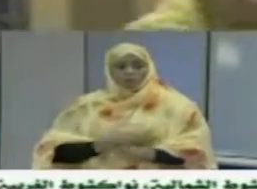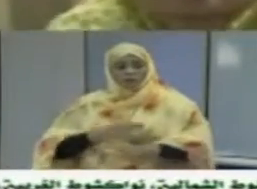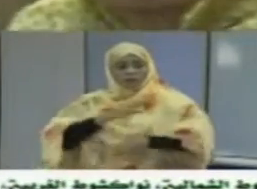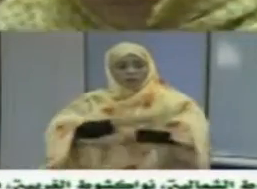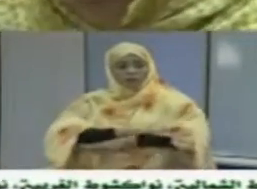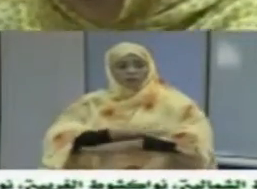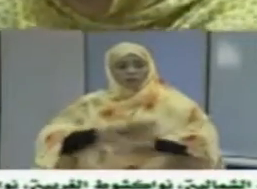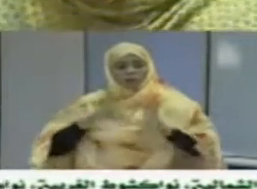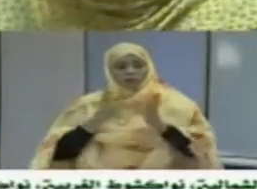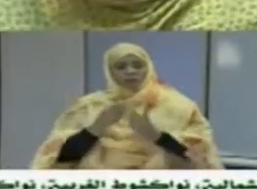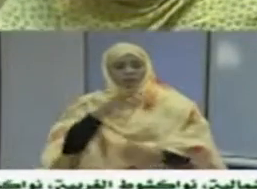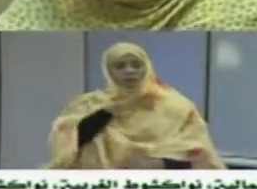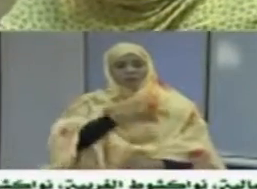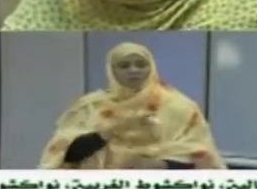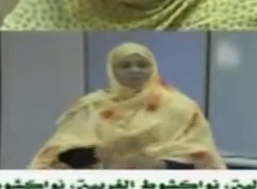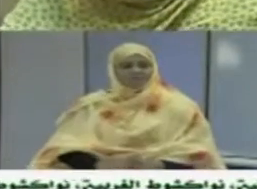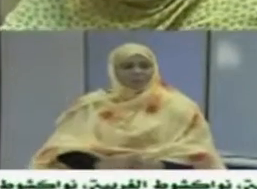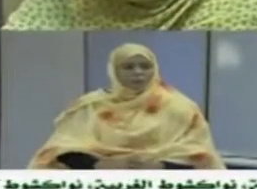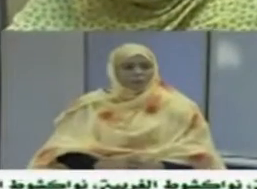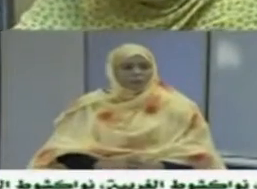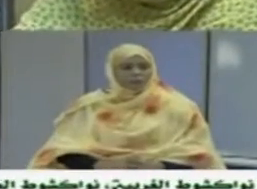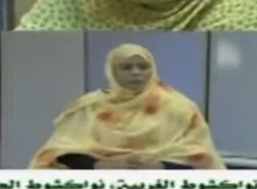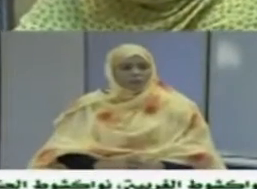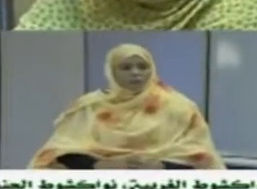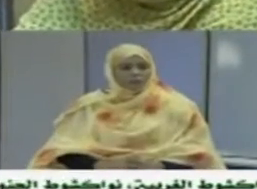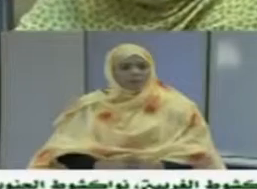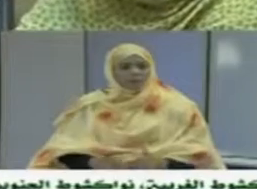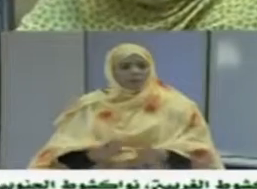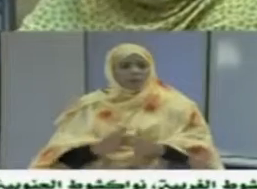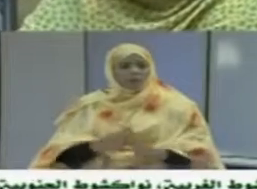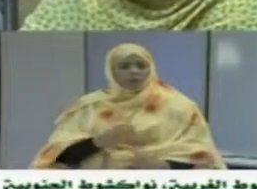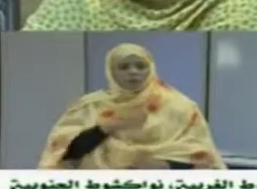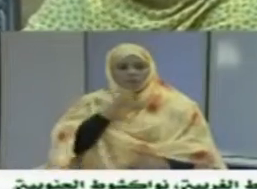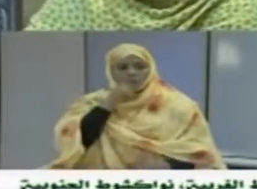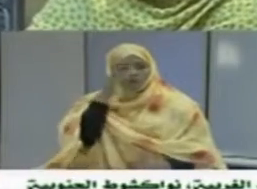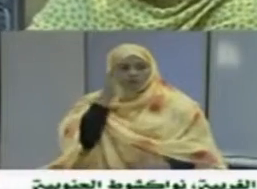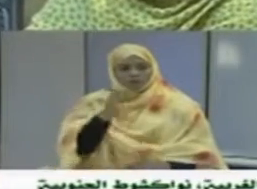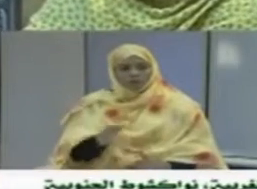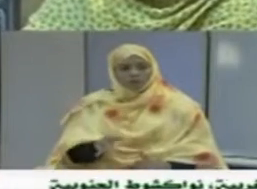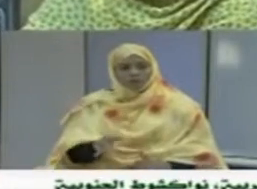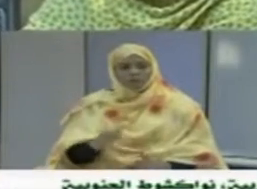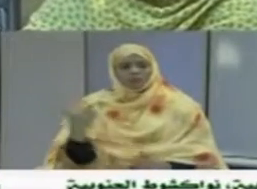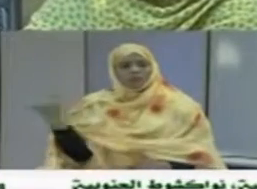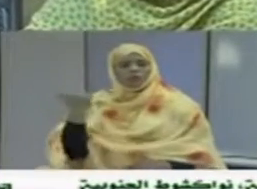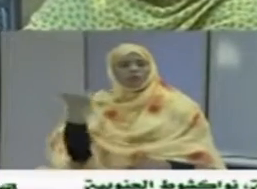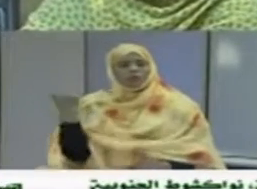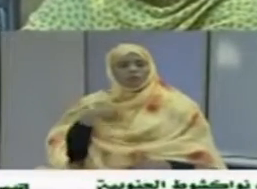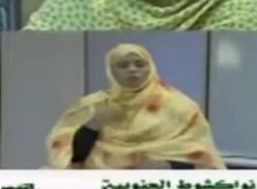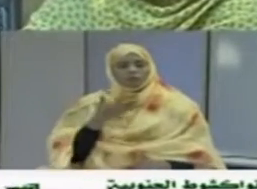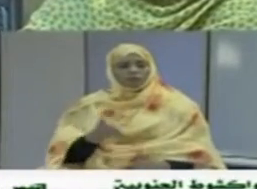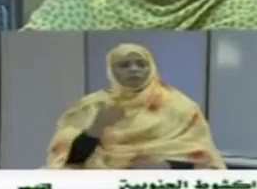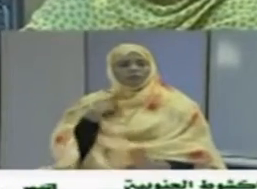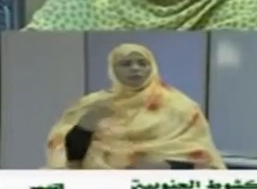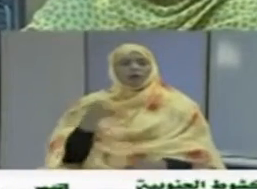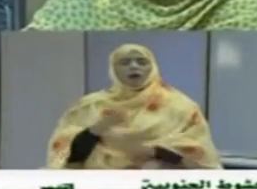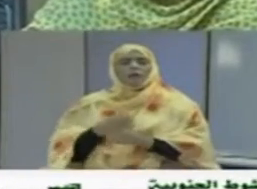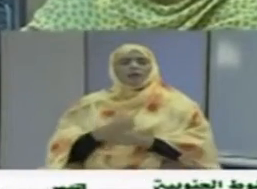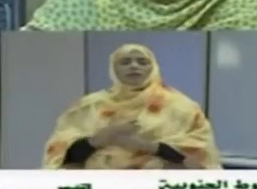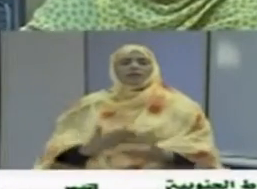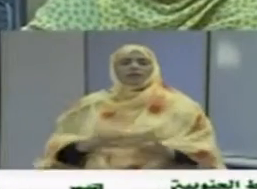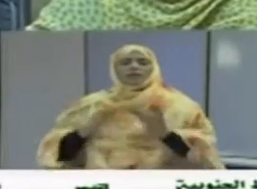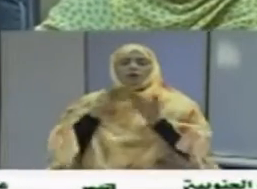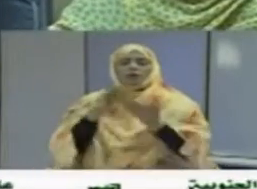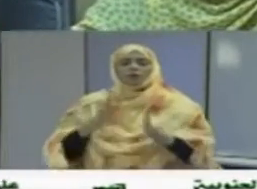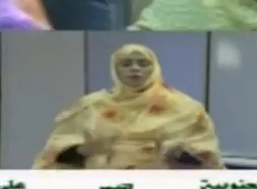لدى الجميع. أولاً نختار نأكد على عنا احنا وجدنا الخدمة المواطن،